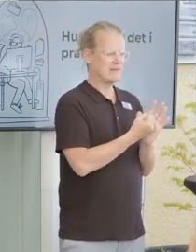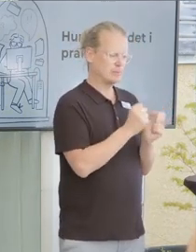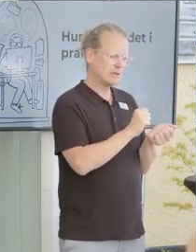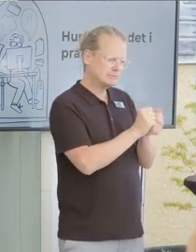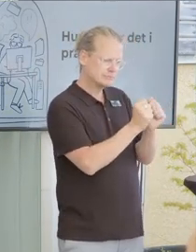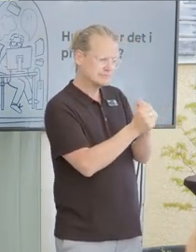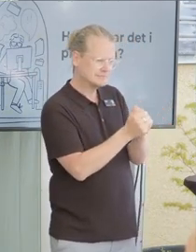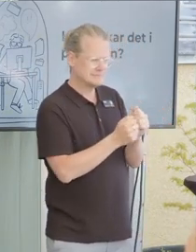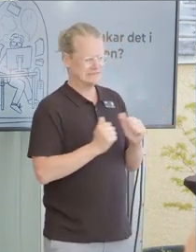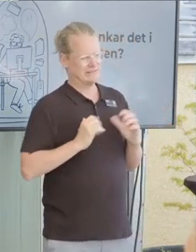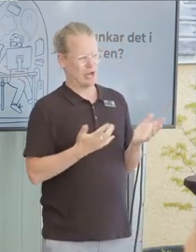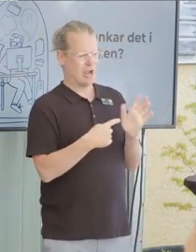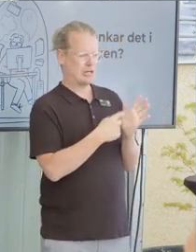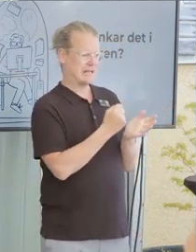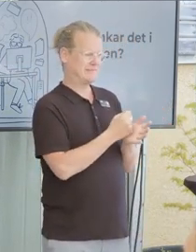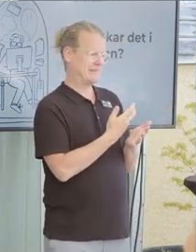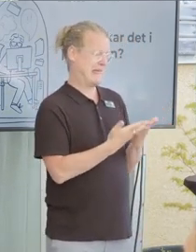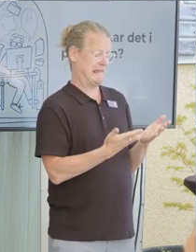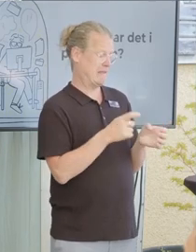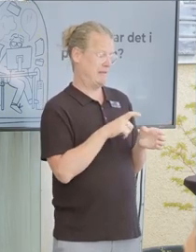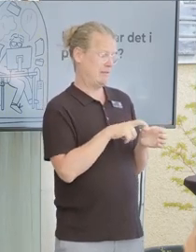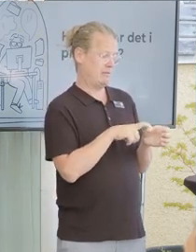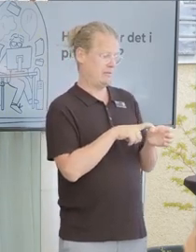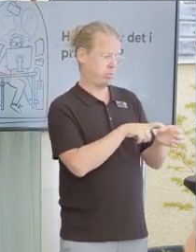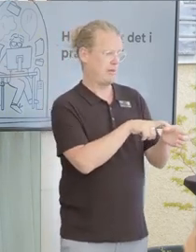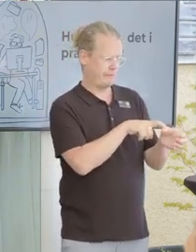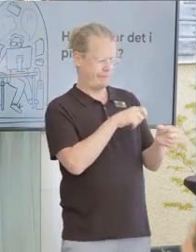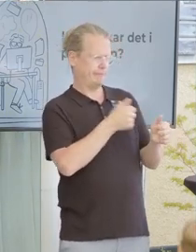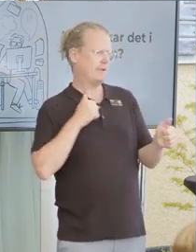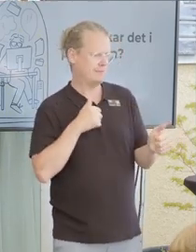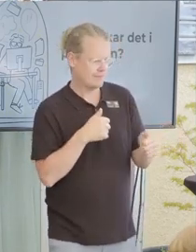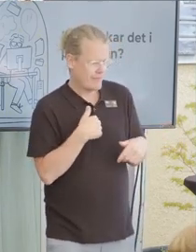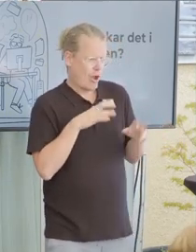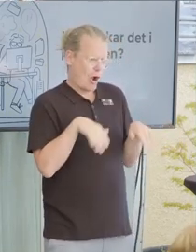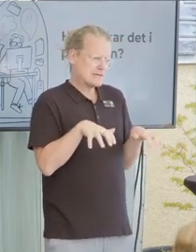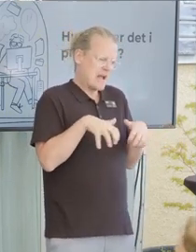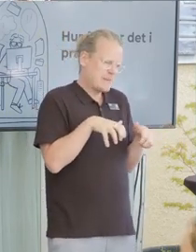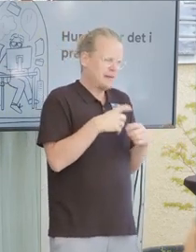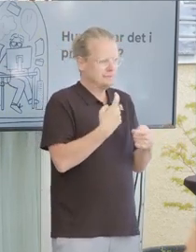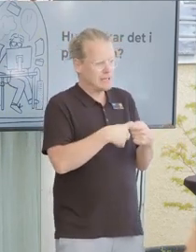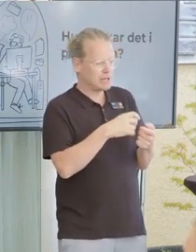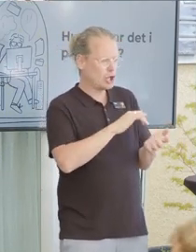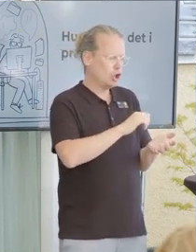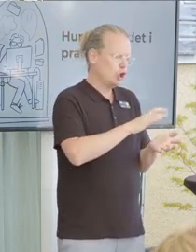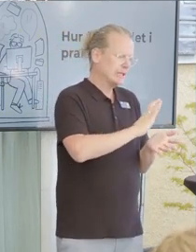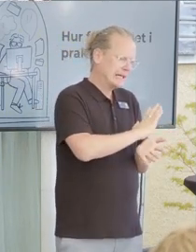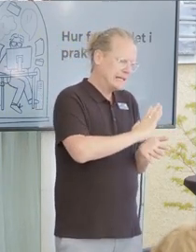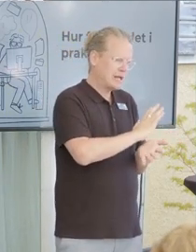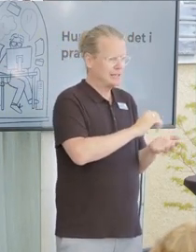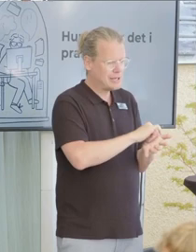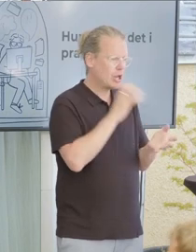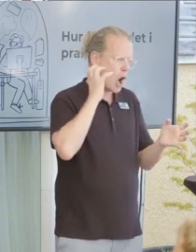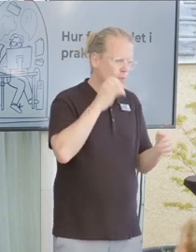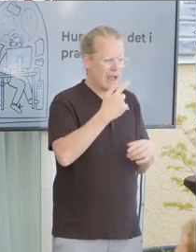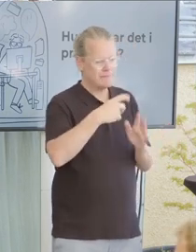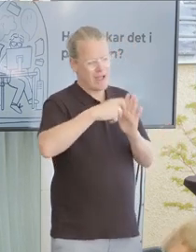önska. Men det betyder att vi har ju samlat allt som trycks, all radio, tv, film, musik.